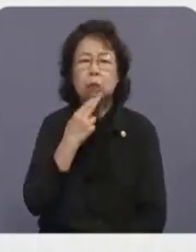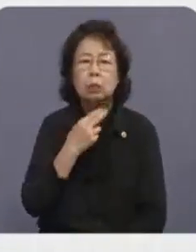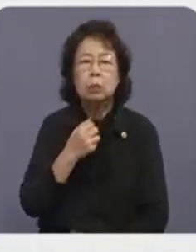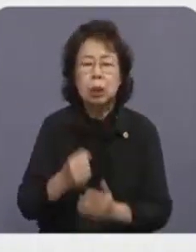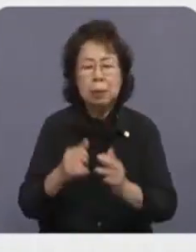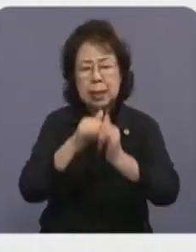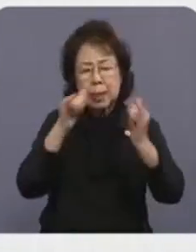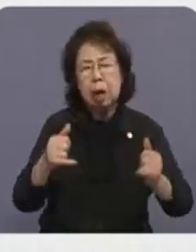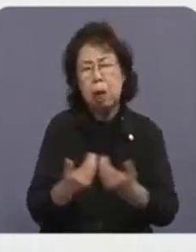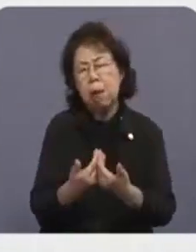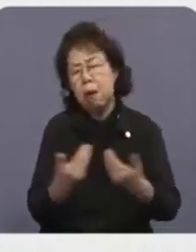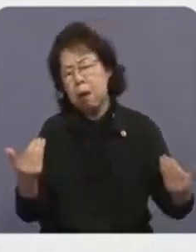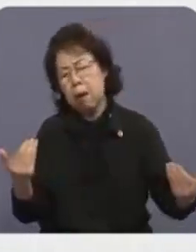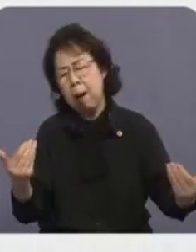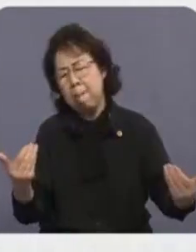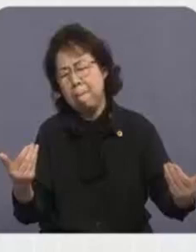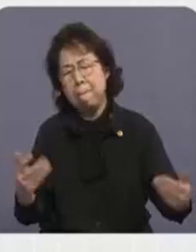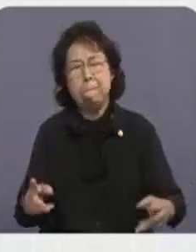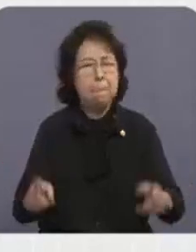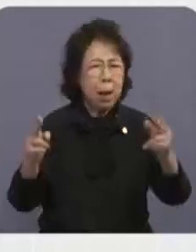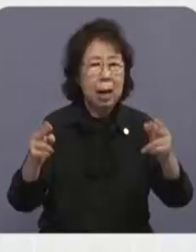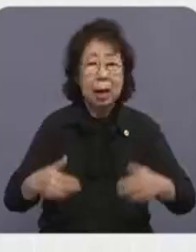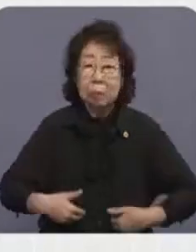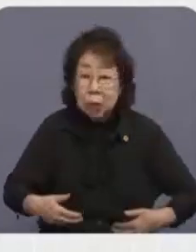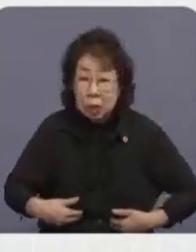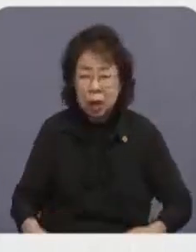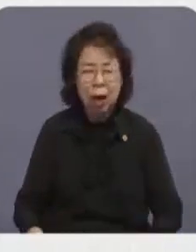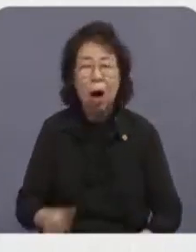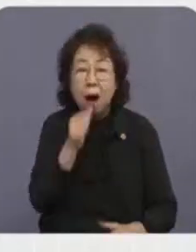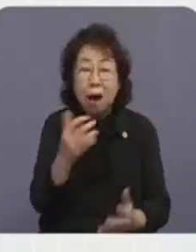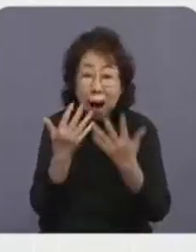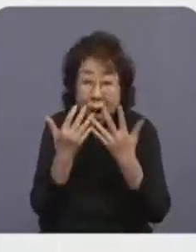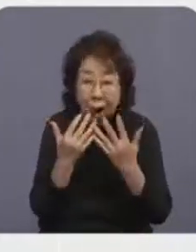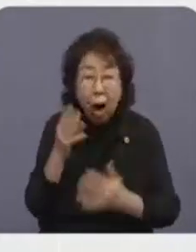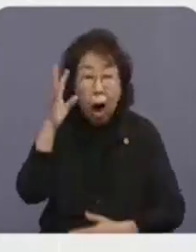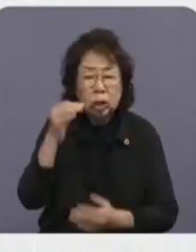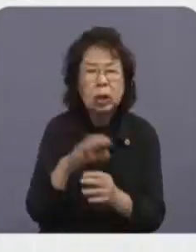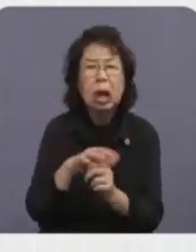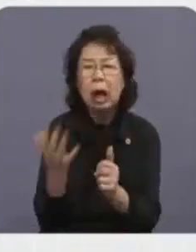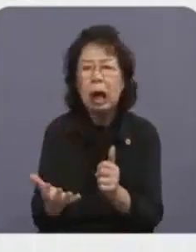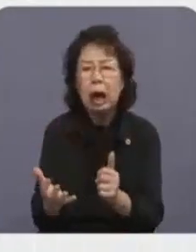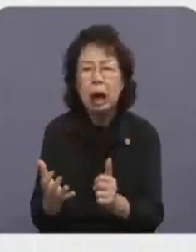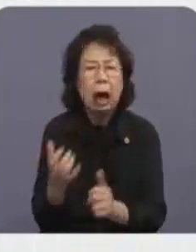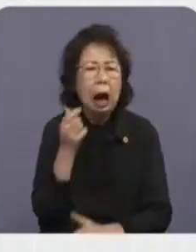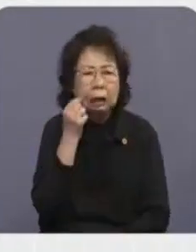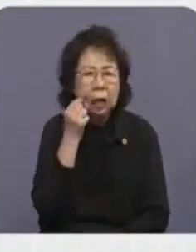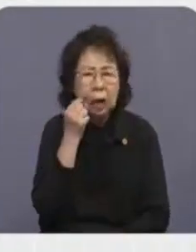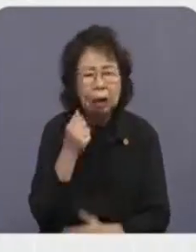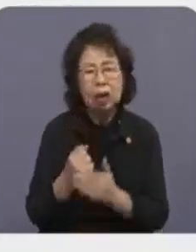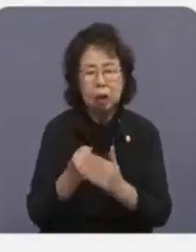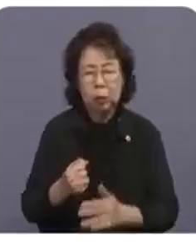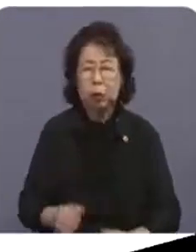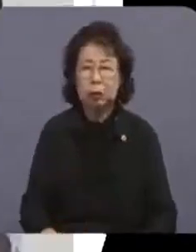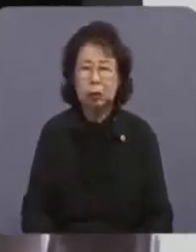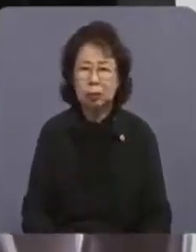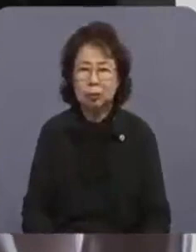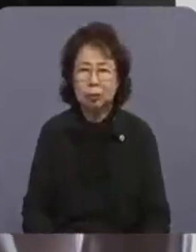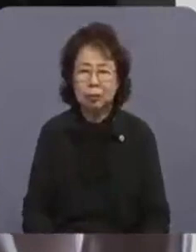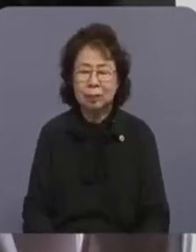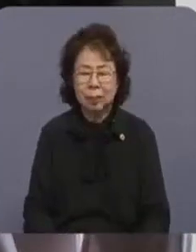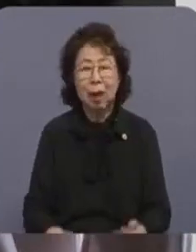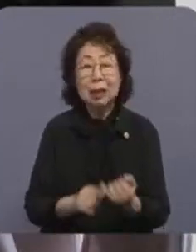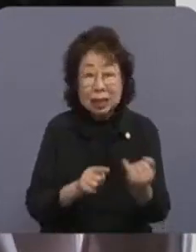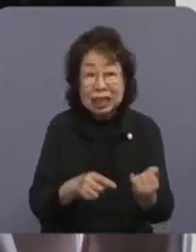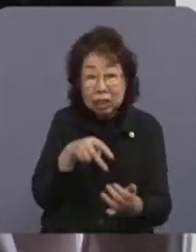사회에서 영원한 경리가 필요한데 무기 징역형은 가석방 가능성이 있다고 강조했습니다 그러나